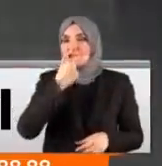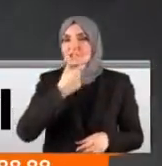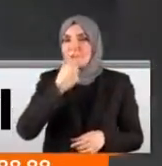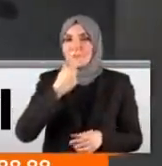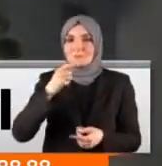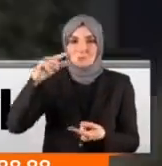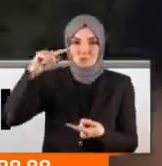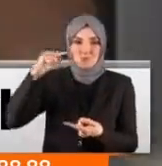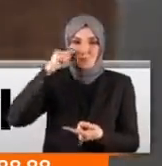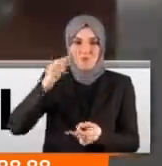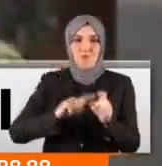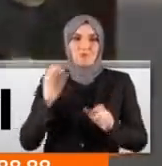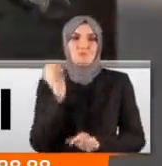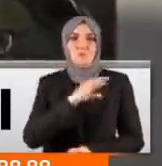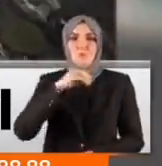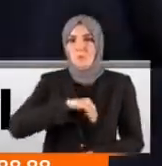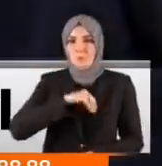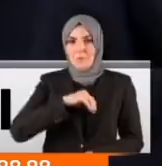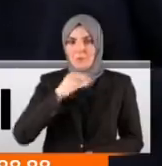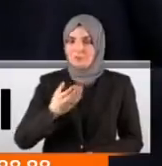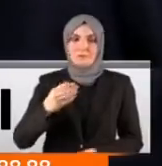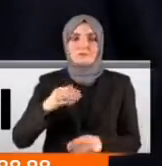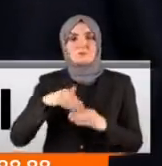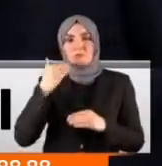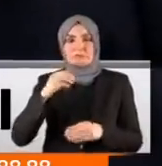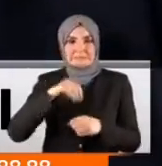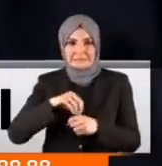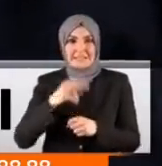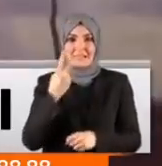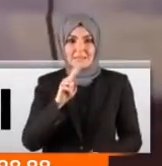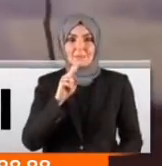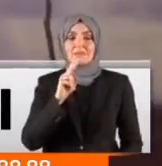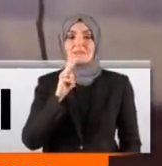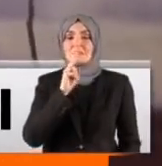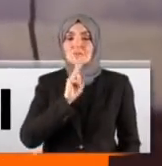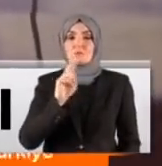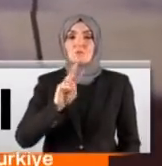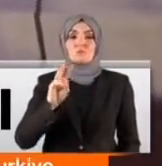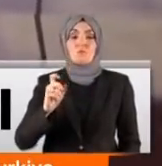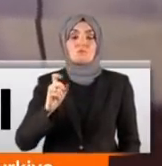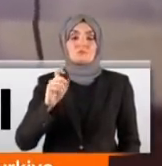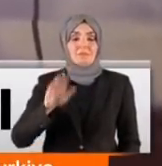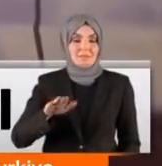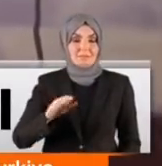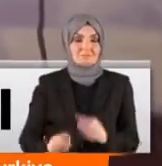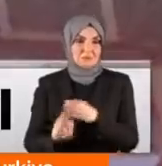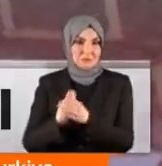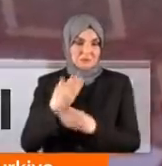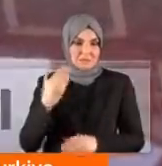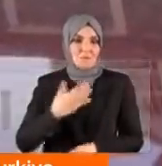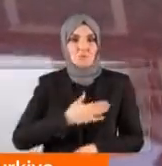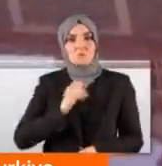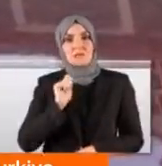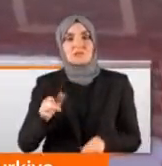sandığı içinden 2939 lira çıktı 168 Home Bursa nilüfer'deki Özel bir hastanede görevli